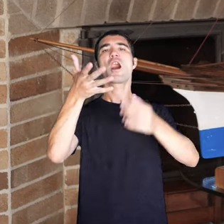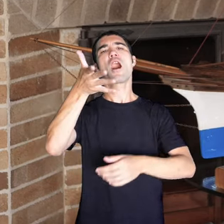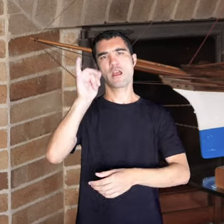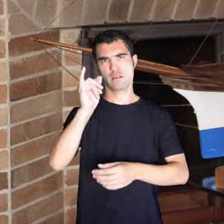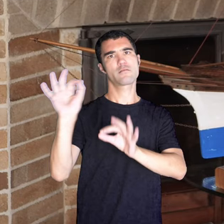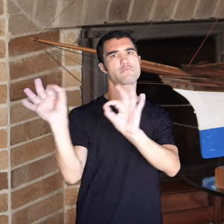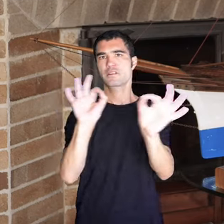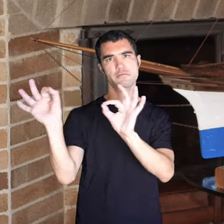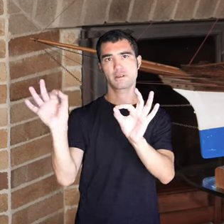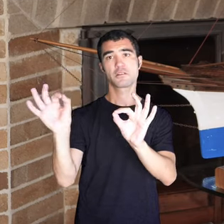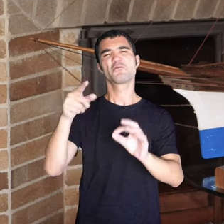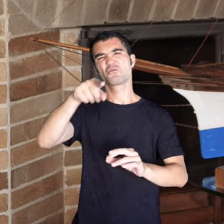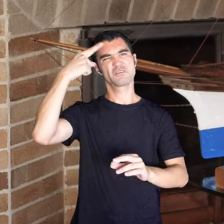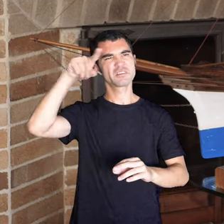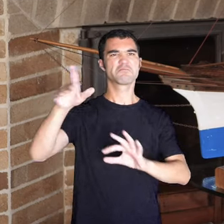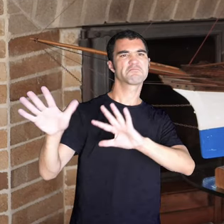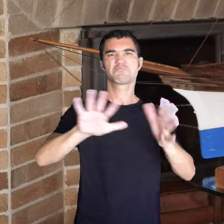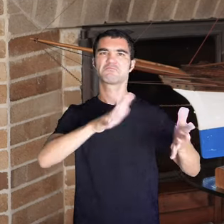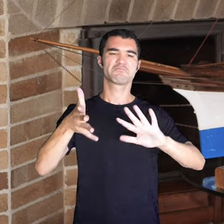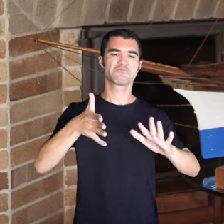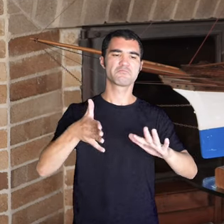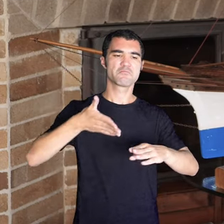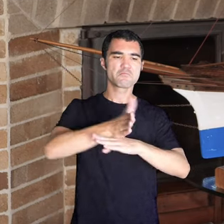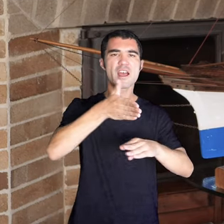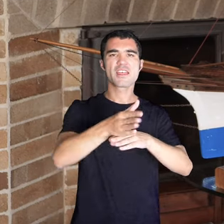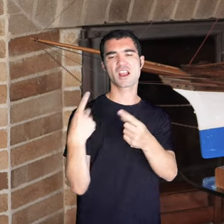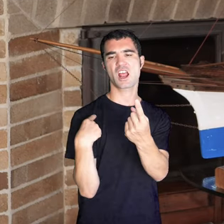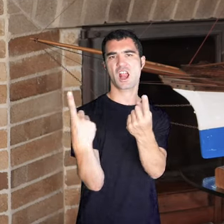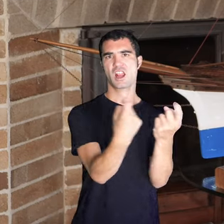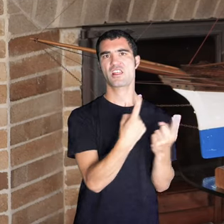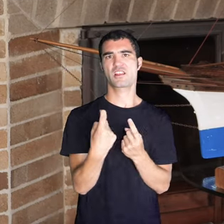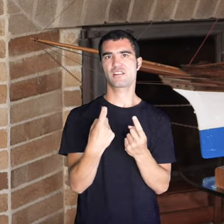I ja saps, pel més o menys, les maderes que hauràs de mester.